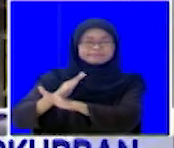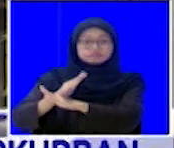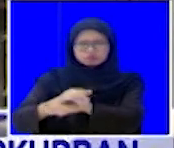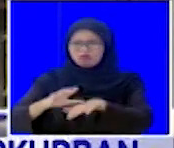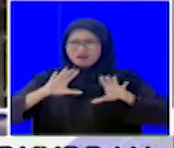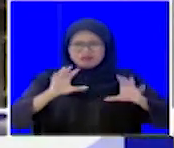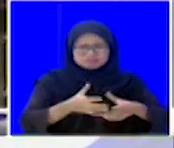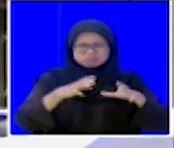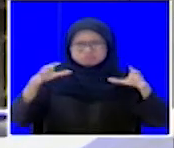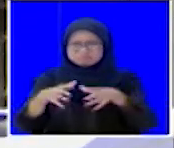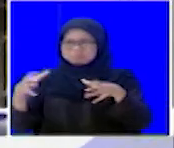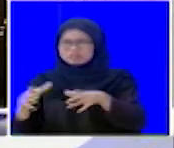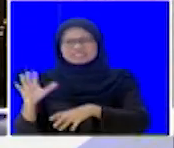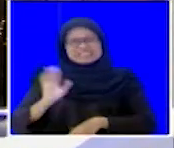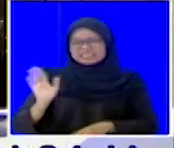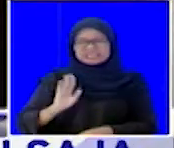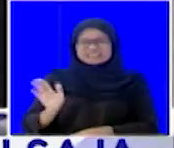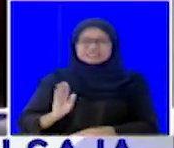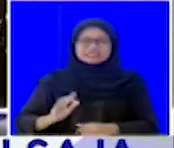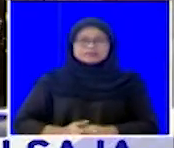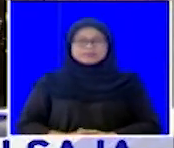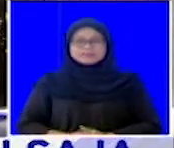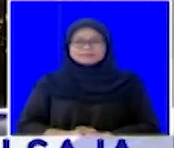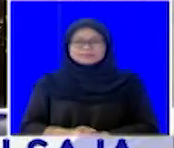berdampak kepada penularan. Pada prinsipnya,